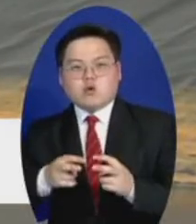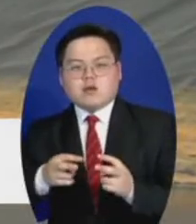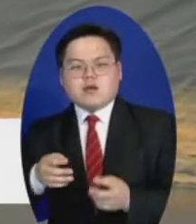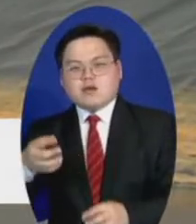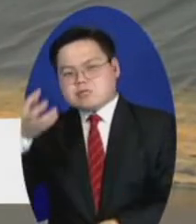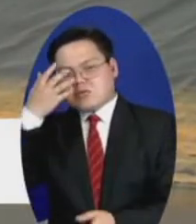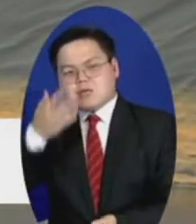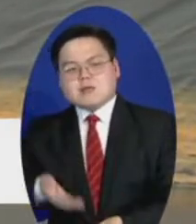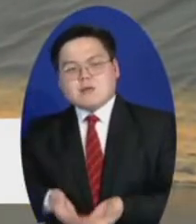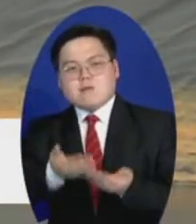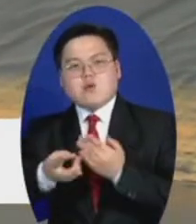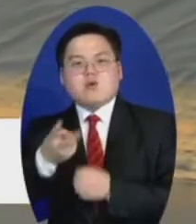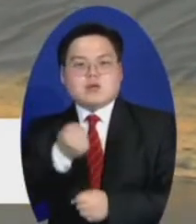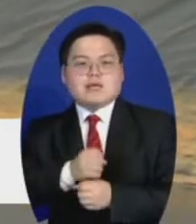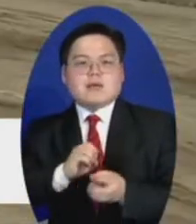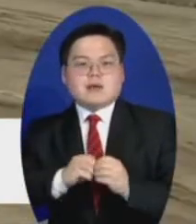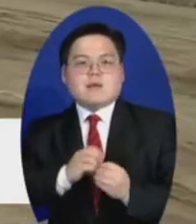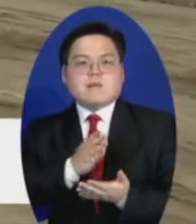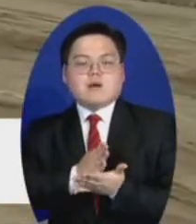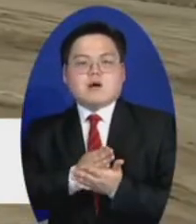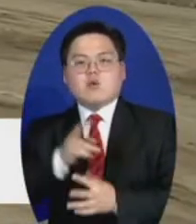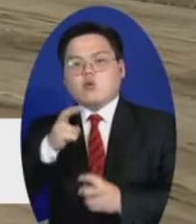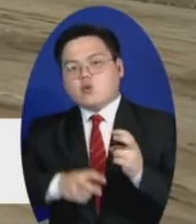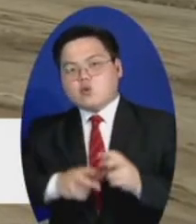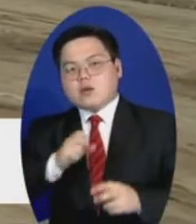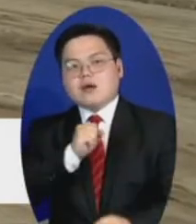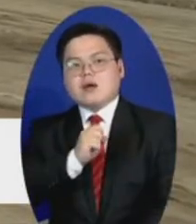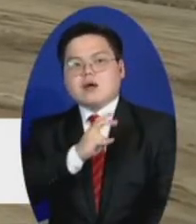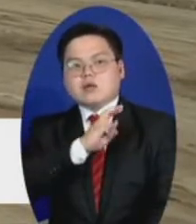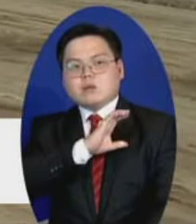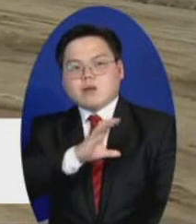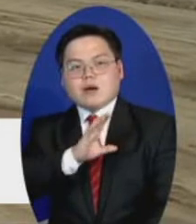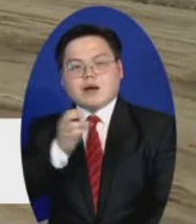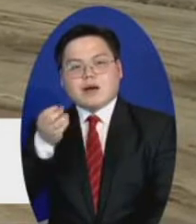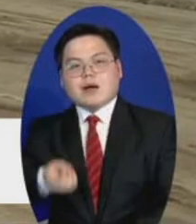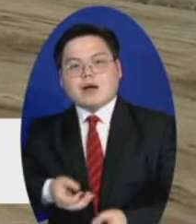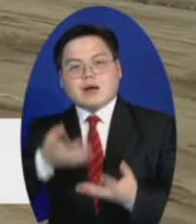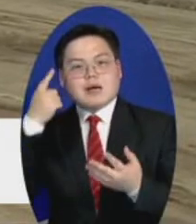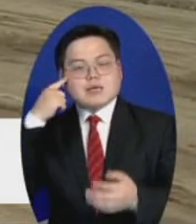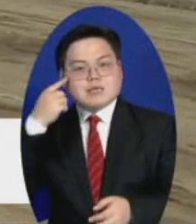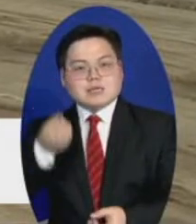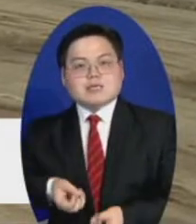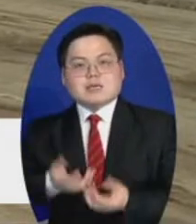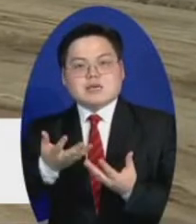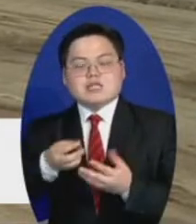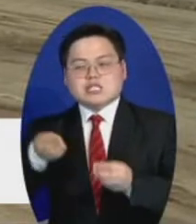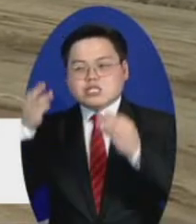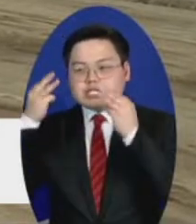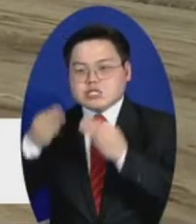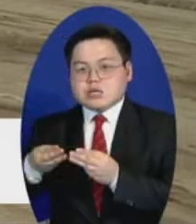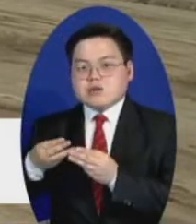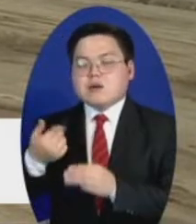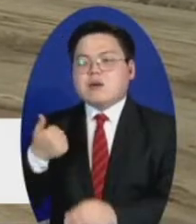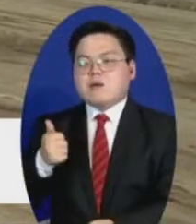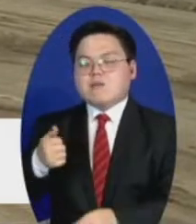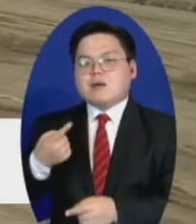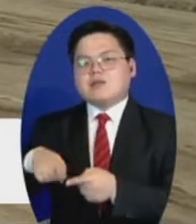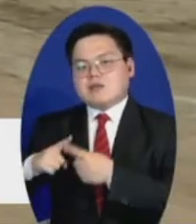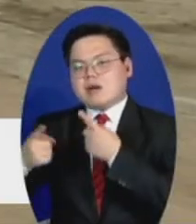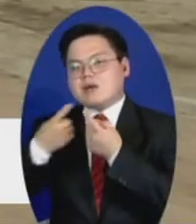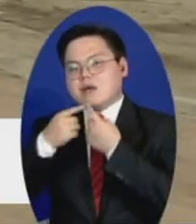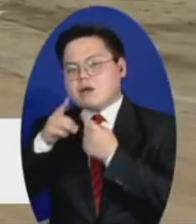дэмжиж ажиллах бодлого баримтлаж байна. Тиймээс үйлдвэр аж ахуйн нэгжүүдээс гаргаж байгаа саналуудыг шийдвэр гаргах төвшөнд ярилцсан